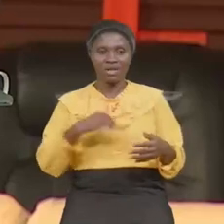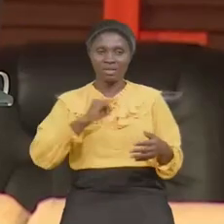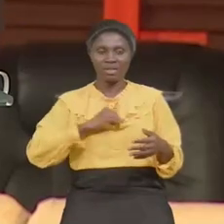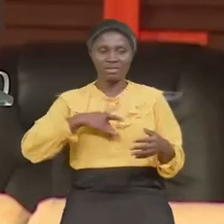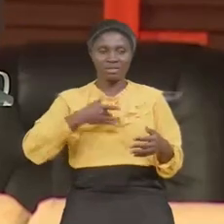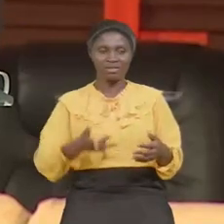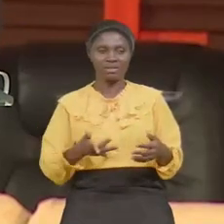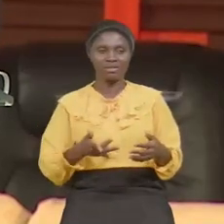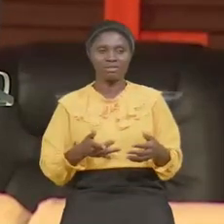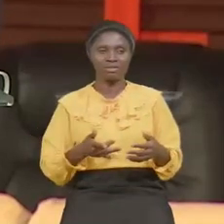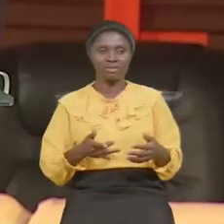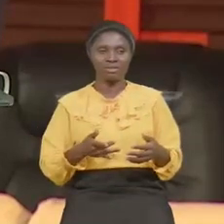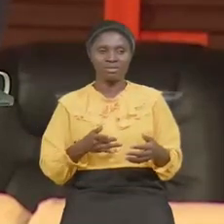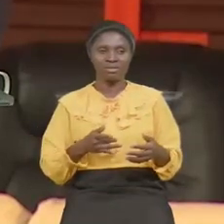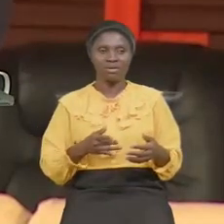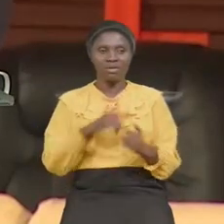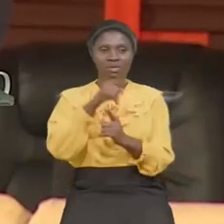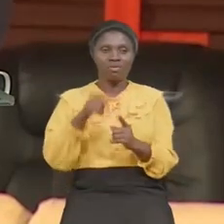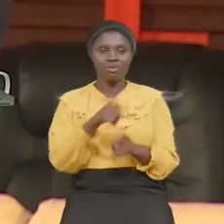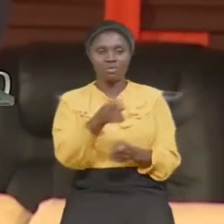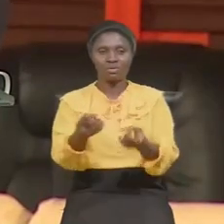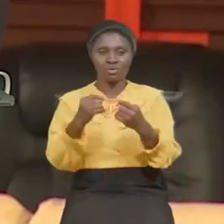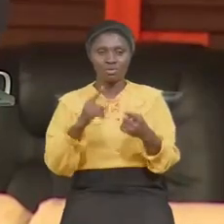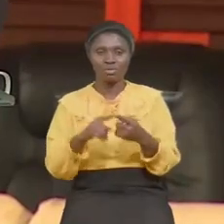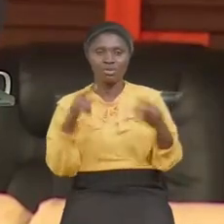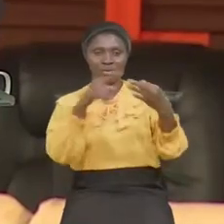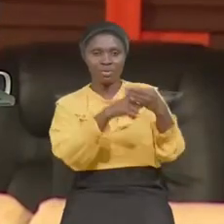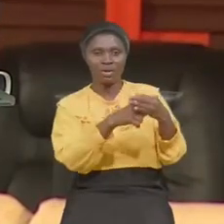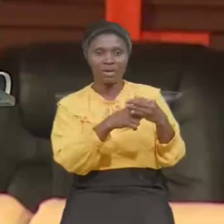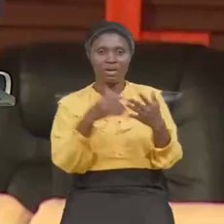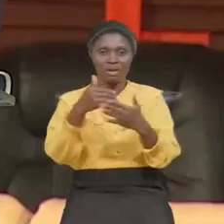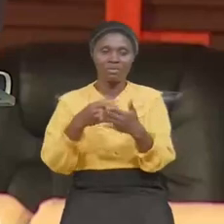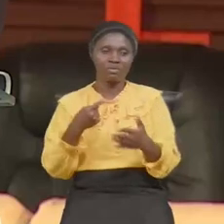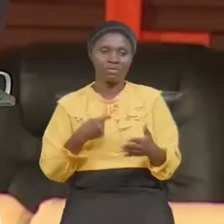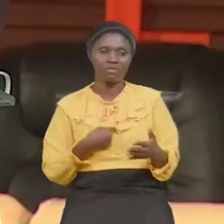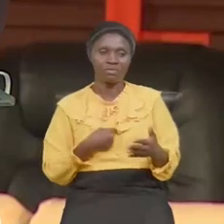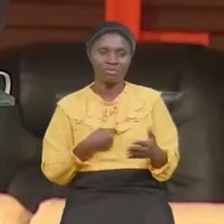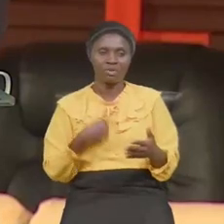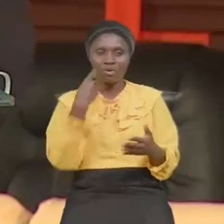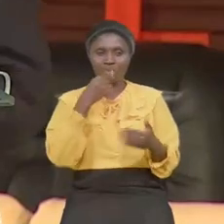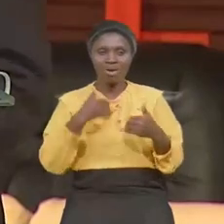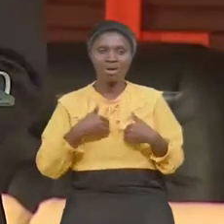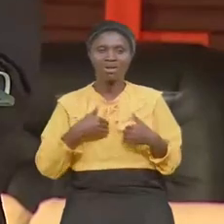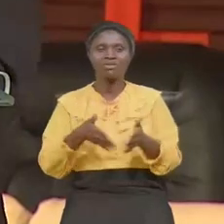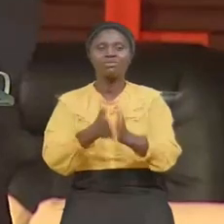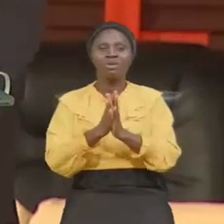cessez d'apporter de vaines offrandes. Ils étaient indignes. Indignes même d'approcher la présence de